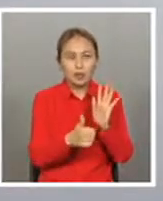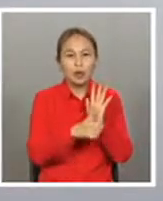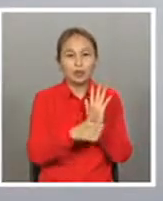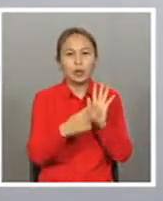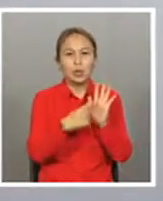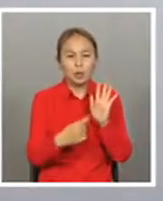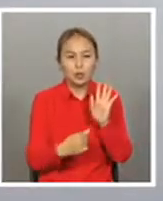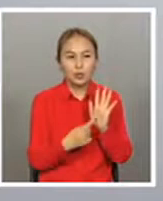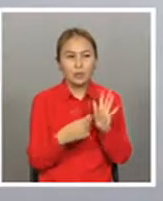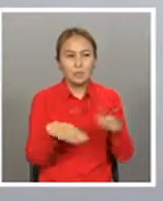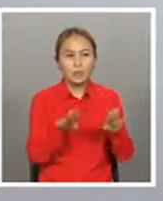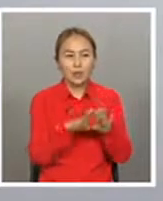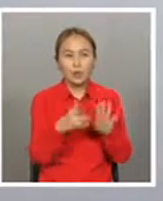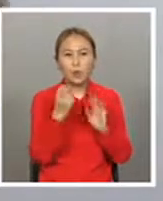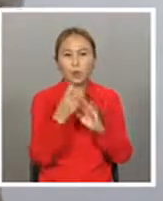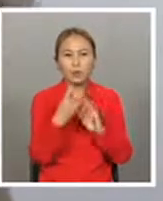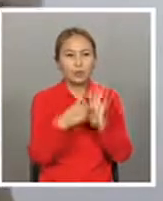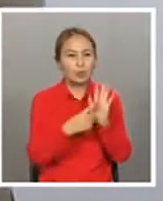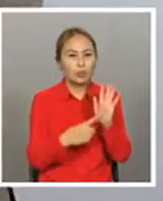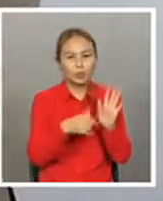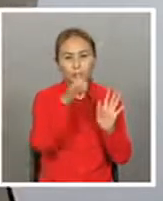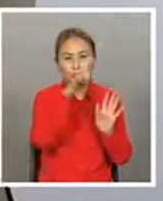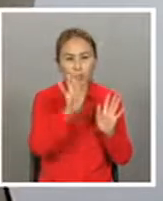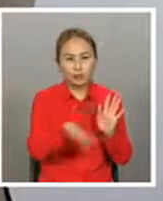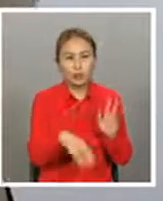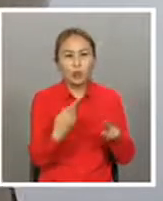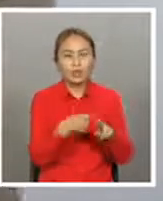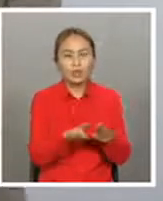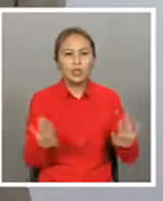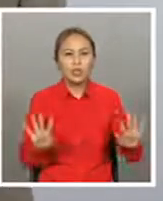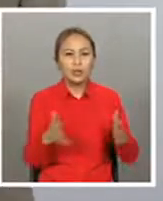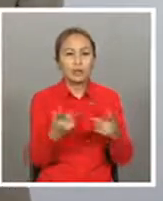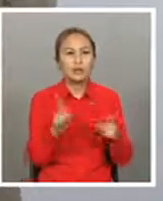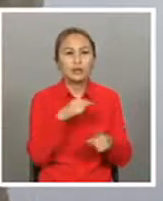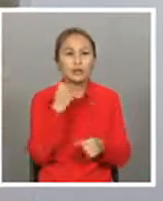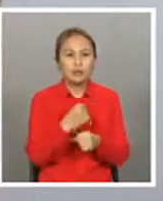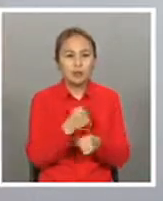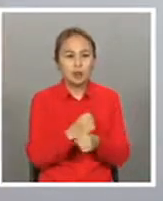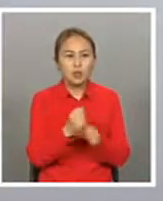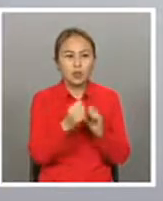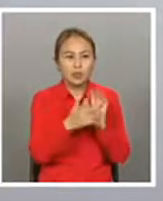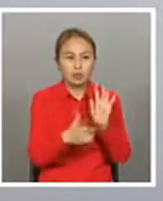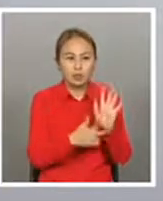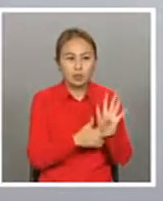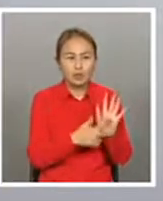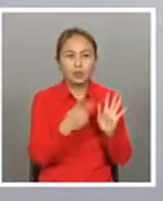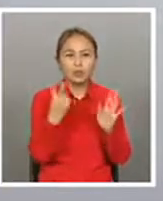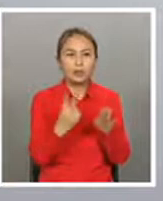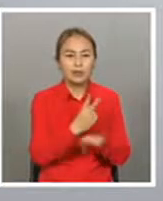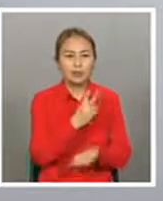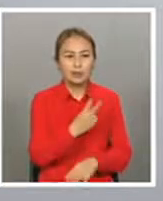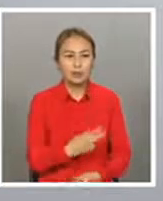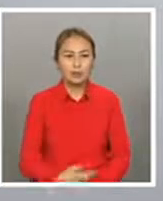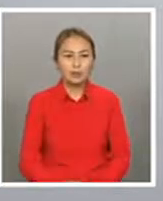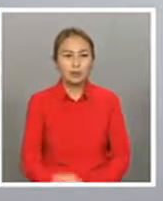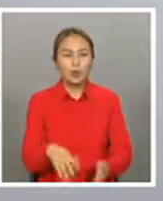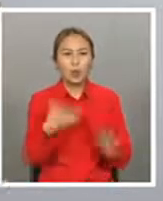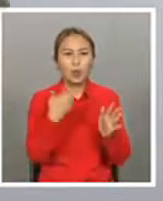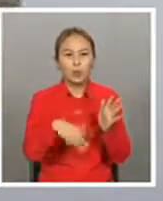бөлінеді, бірақ 12-ге бөлінбейді. Ондай жағдайда біз не істейтін едік? 18-ді 2 еселейміз.